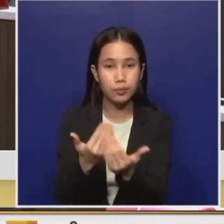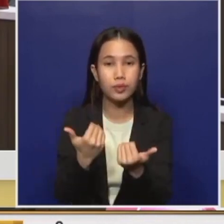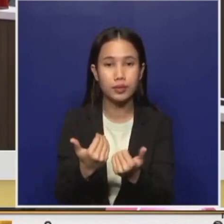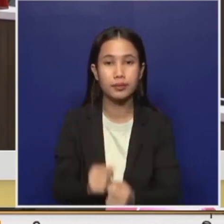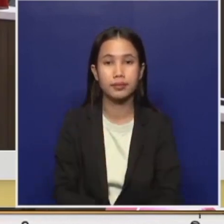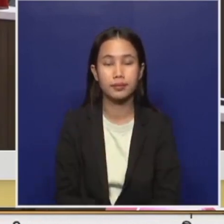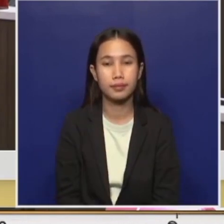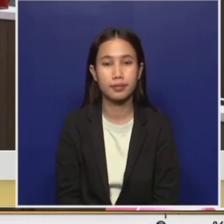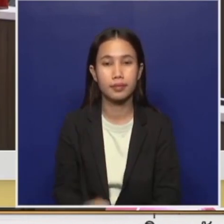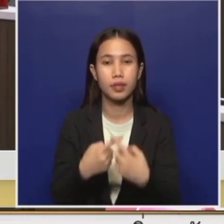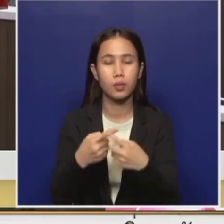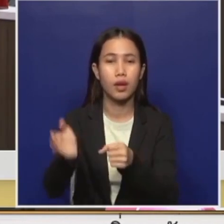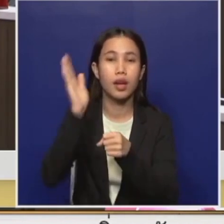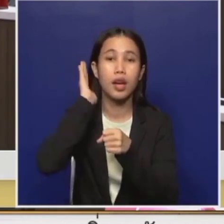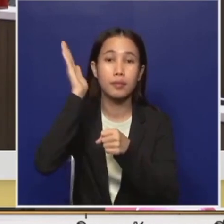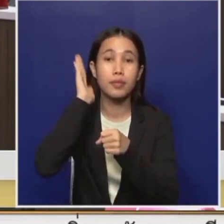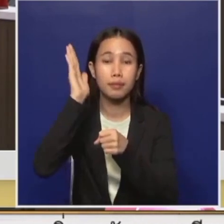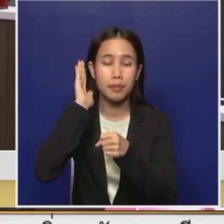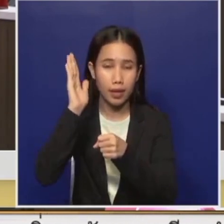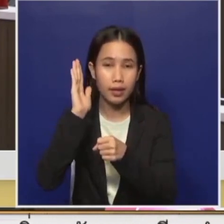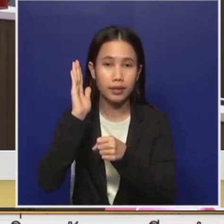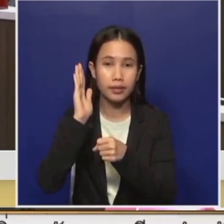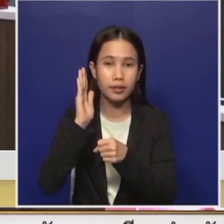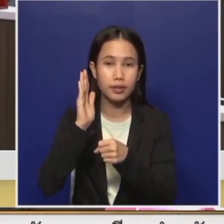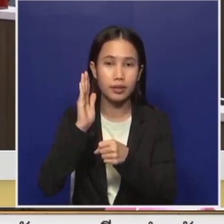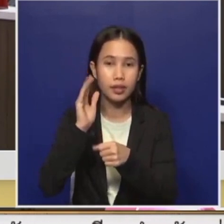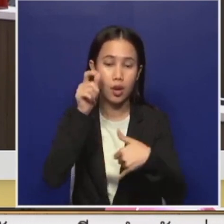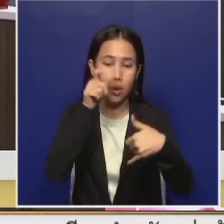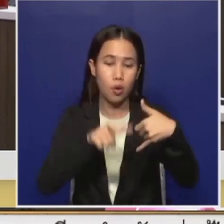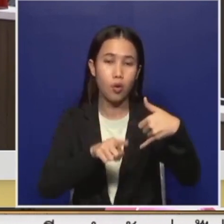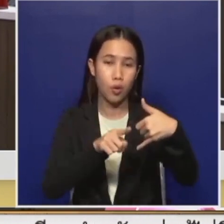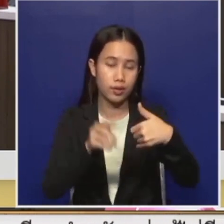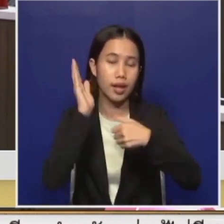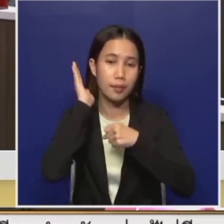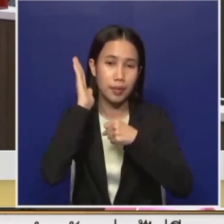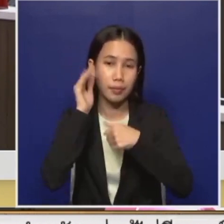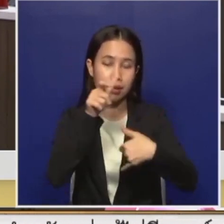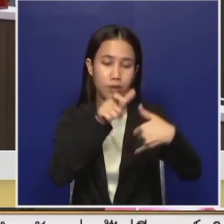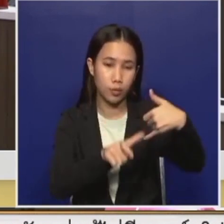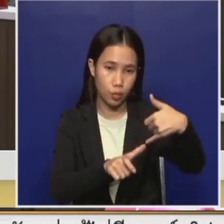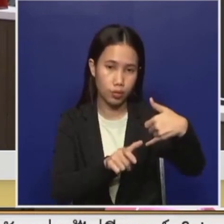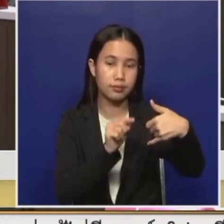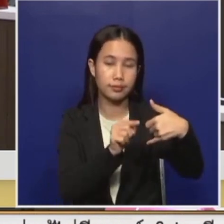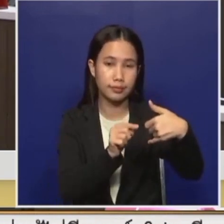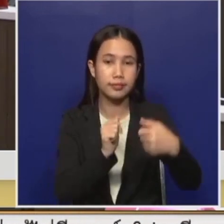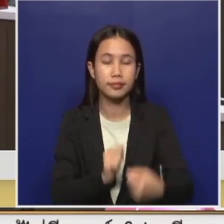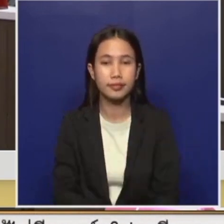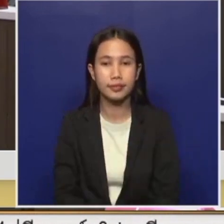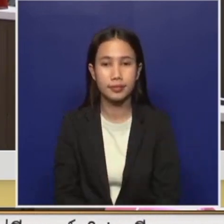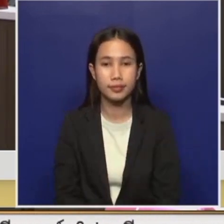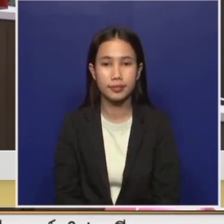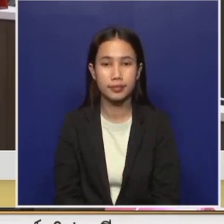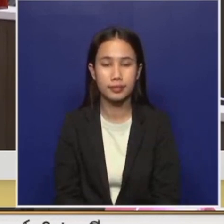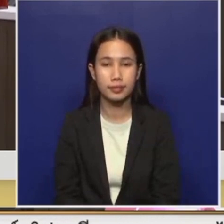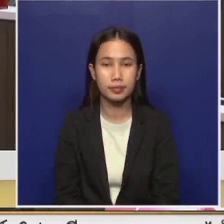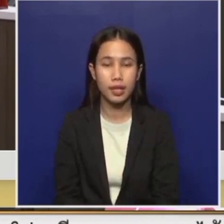แต่การอศิบรายผม เรา pipide WOW เป็รายปรคคลแต่กล่าวหาเป็รายปุคคลใน